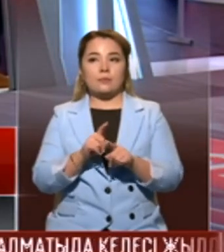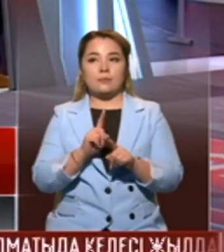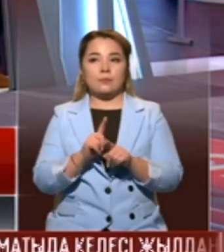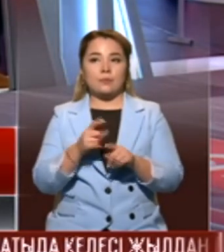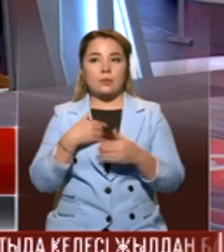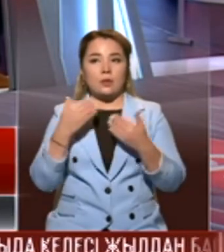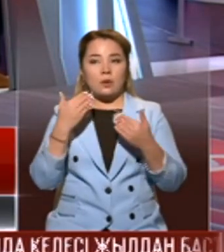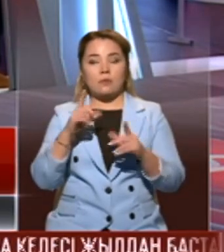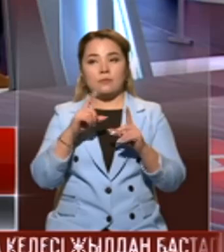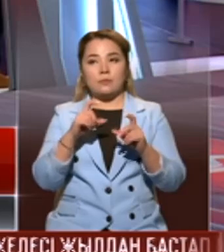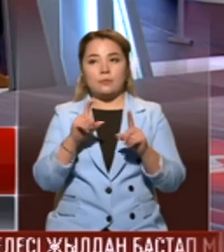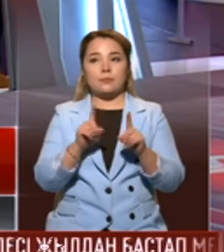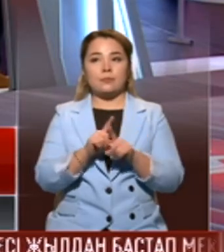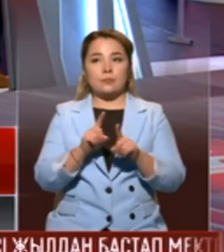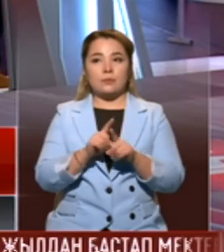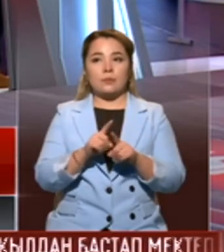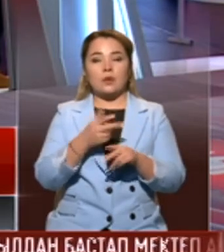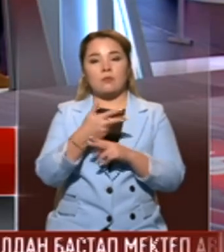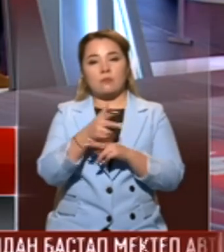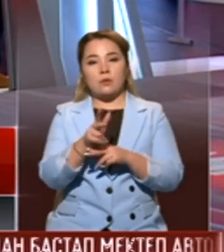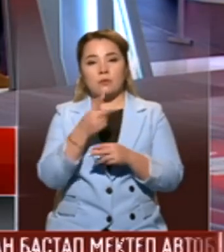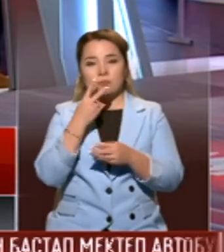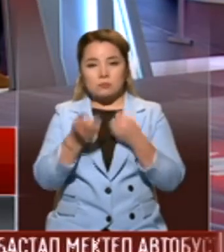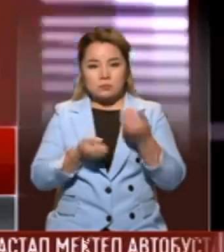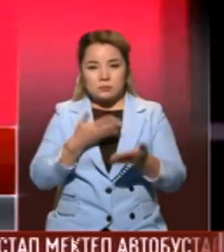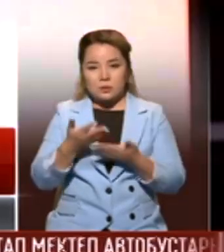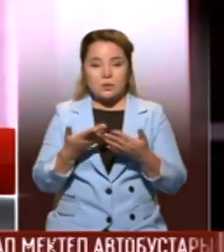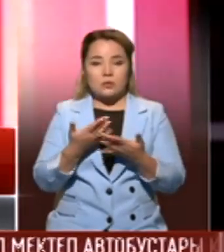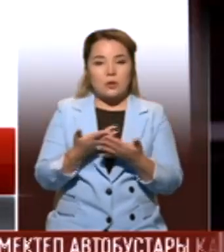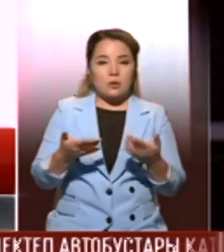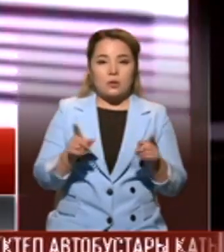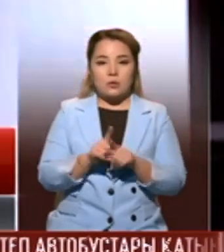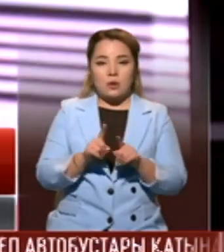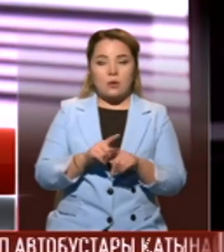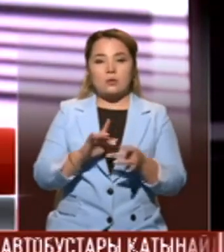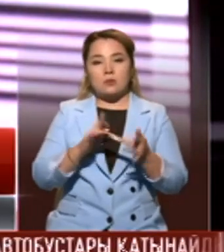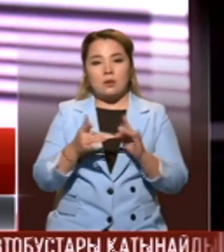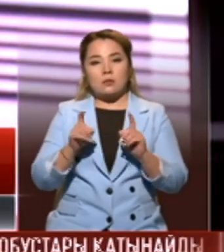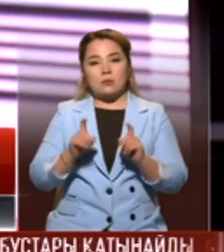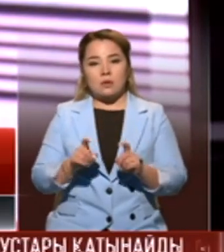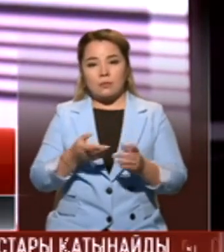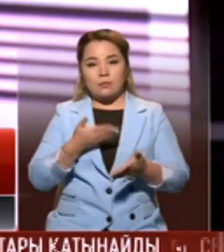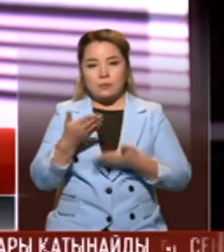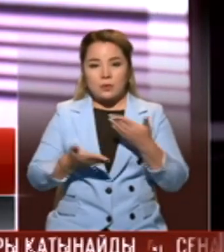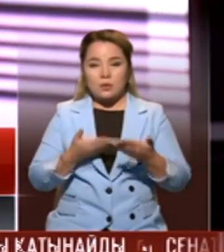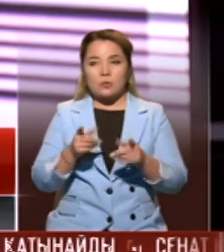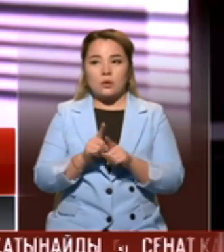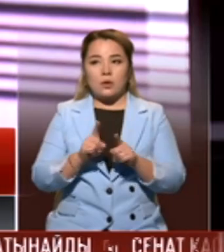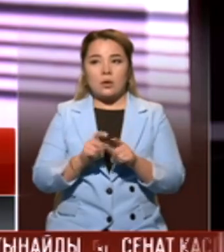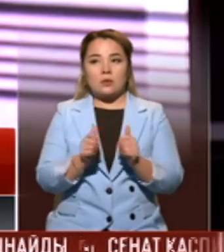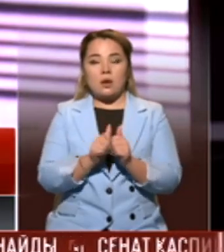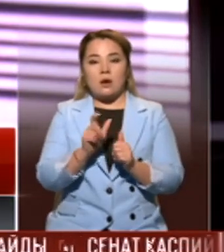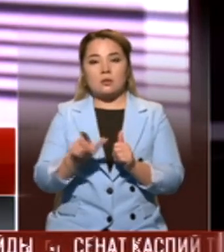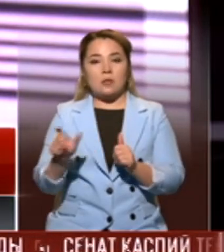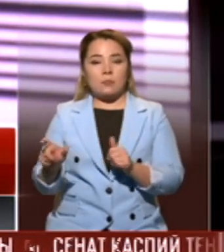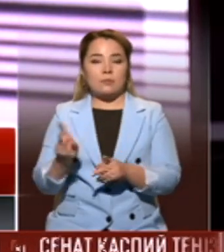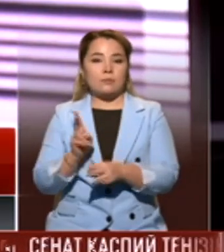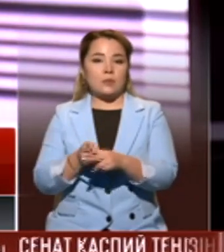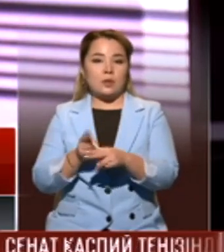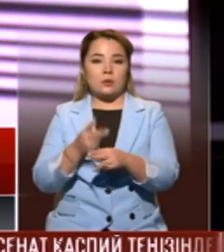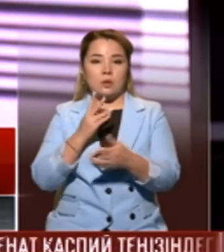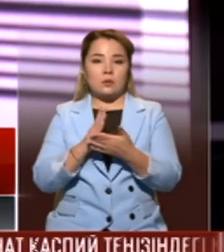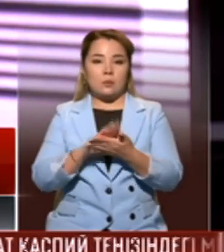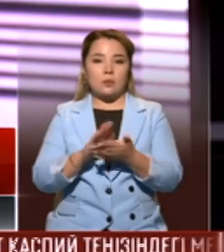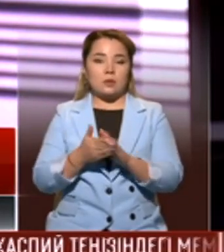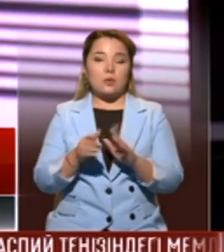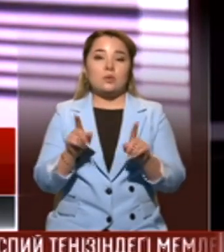бір білмеймін, фото жаңағы бір видео көріп отыр, тағы да басқа нәрселерді әлеуметтік желілерде бір жандағы азаматтар кедергі кетіріп отыр.